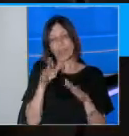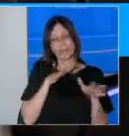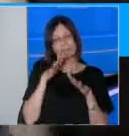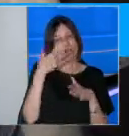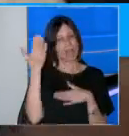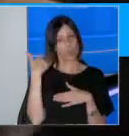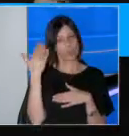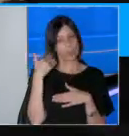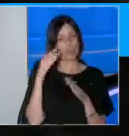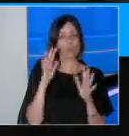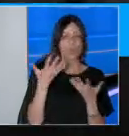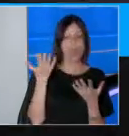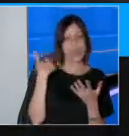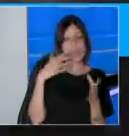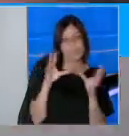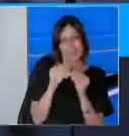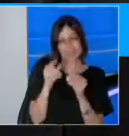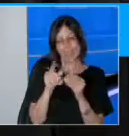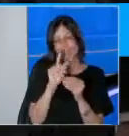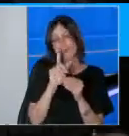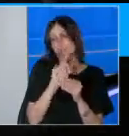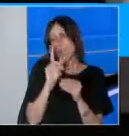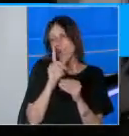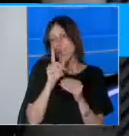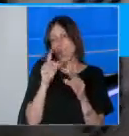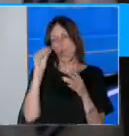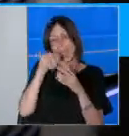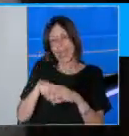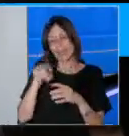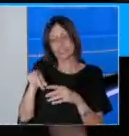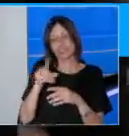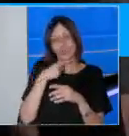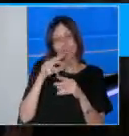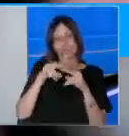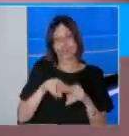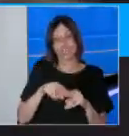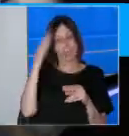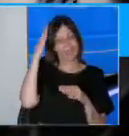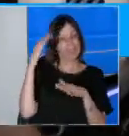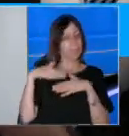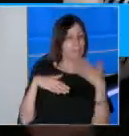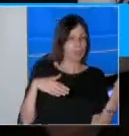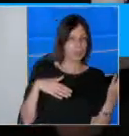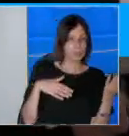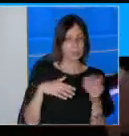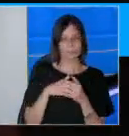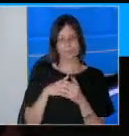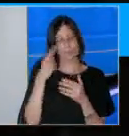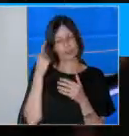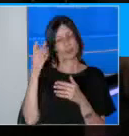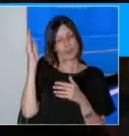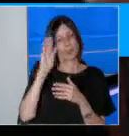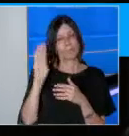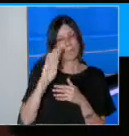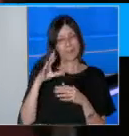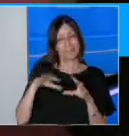הקודמת, אולי היה היום איתכם, אבל הוא לא הכניס. נתניהו בחר להשאיר את בנט בחוץ. תשמע, נתניהו נבחר